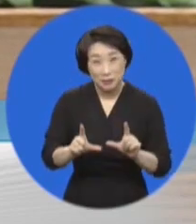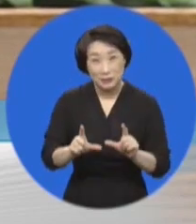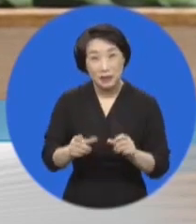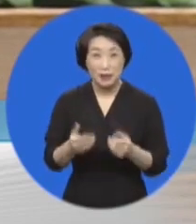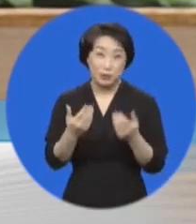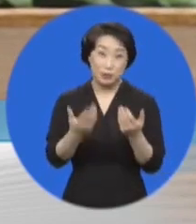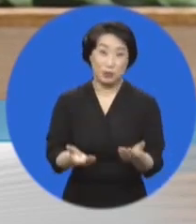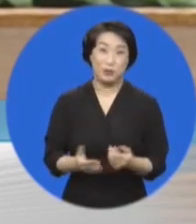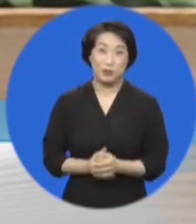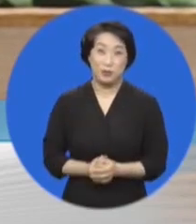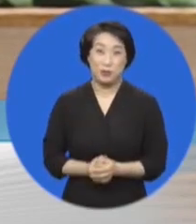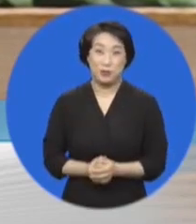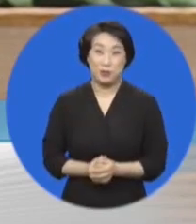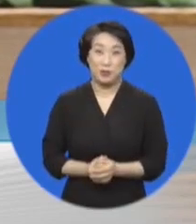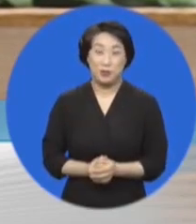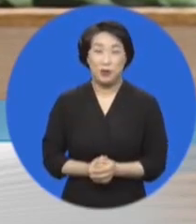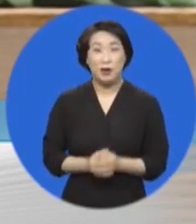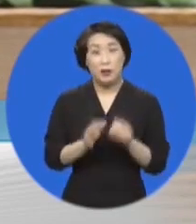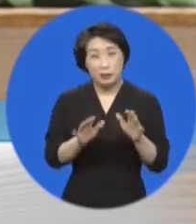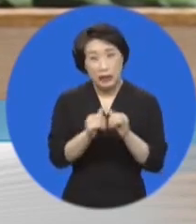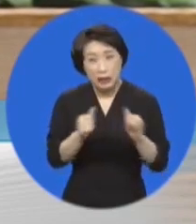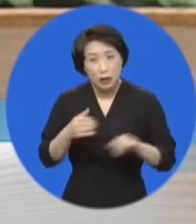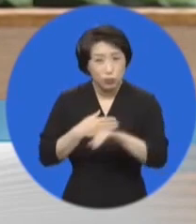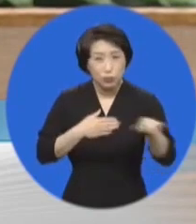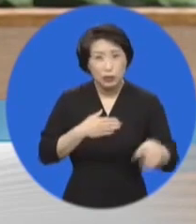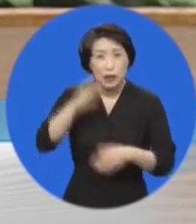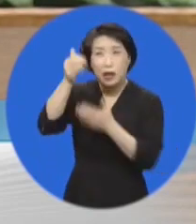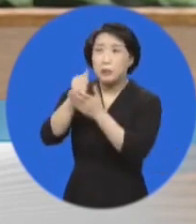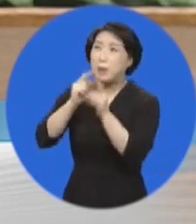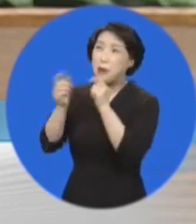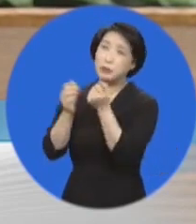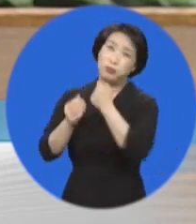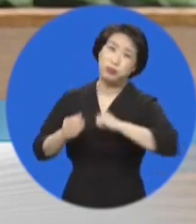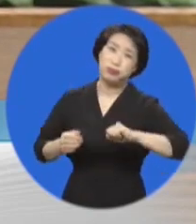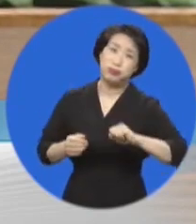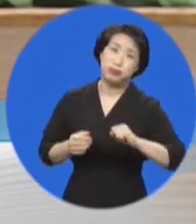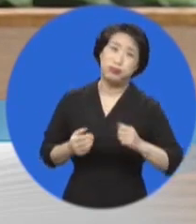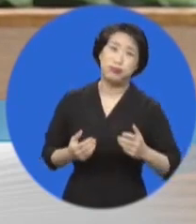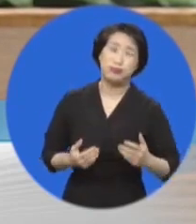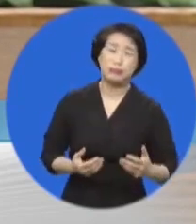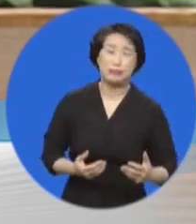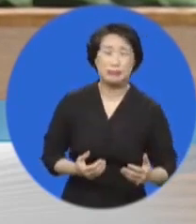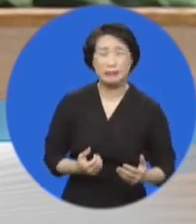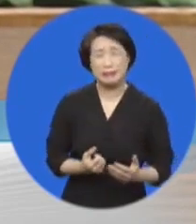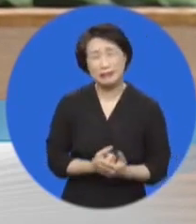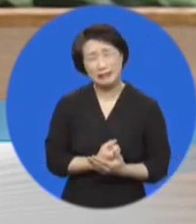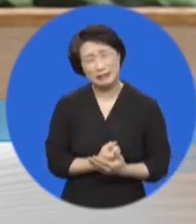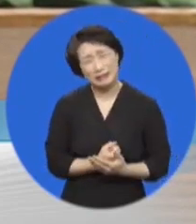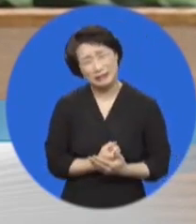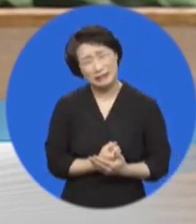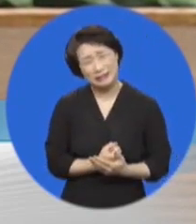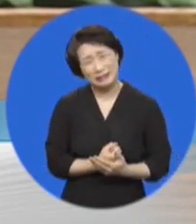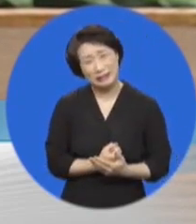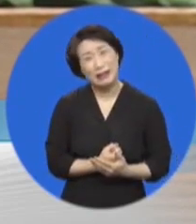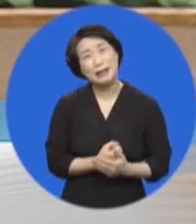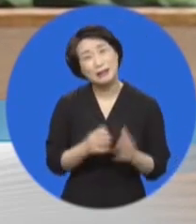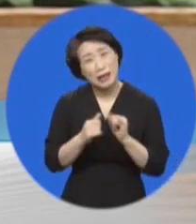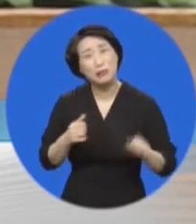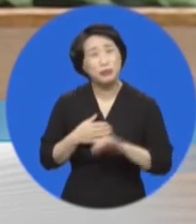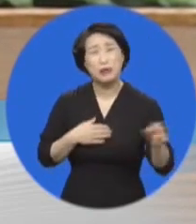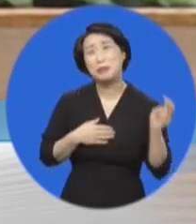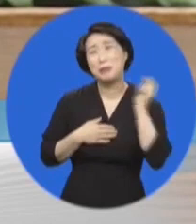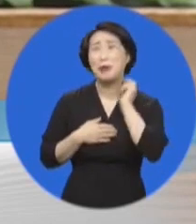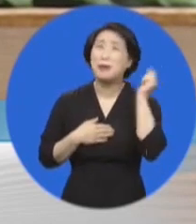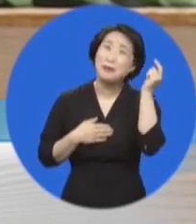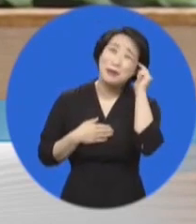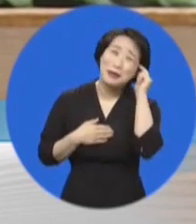살게 하셨는데 인간은 하나님 말씀을 불순종했다? 어떻게 사람이 이렇게 배신자가 될 수